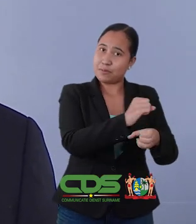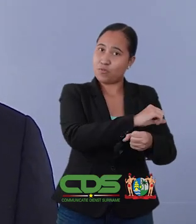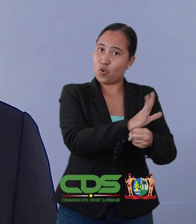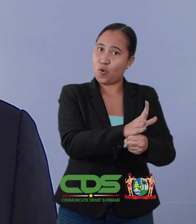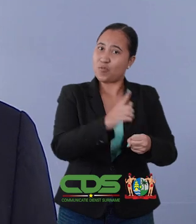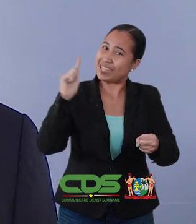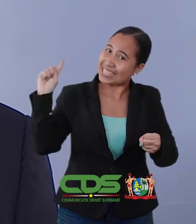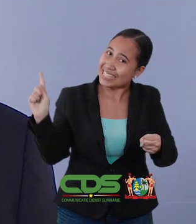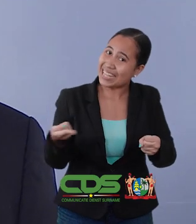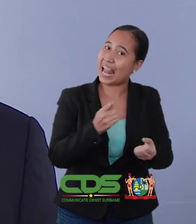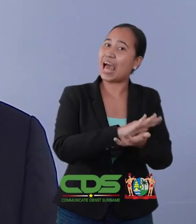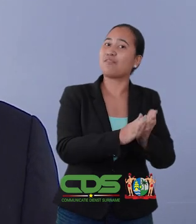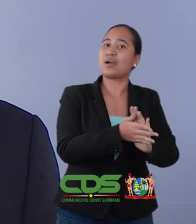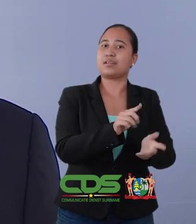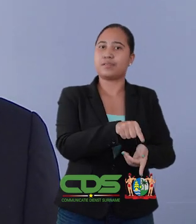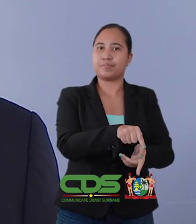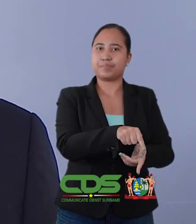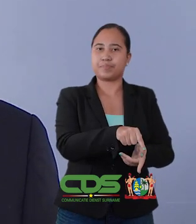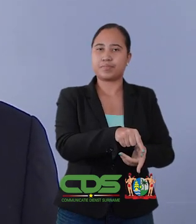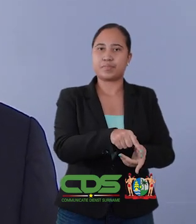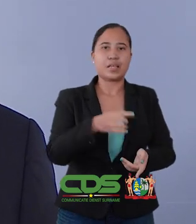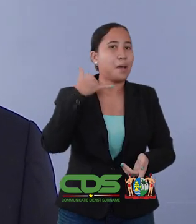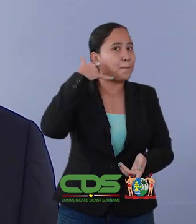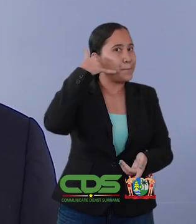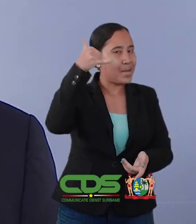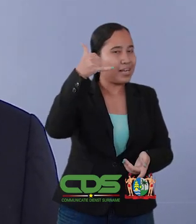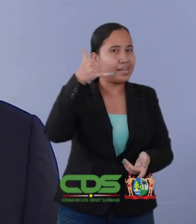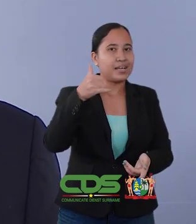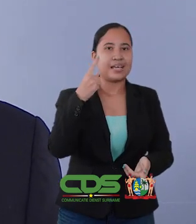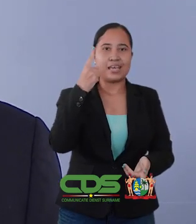ingezet. Deze dienst is te bereiken